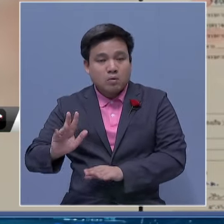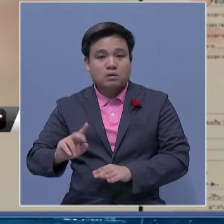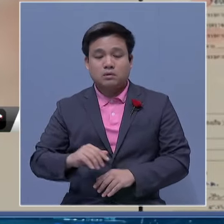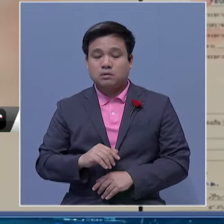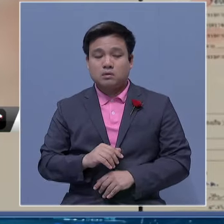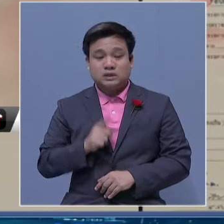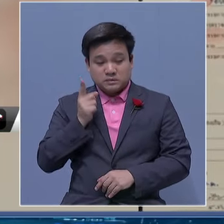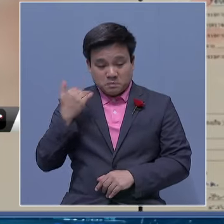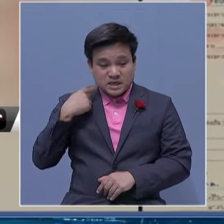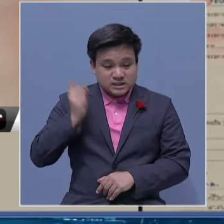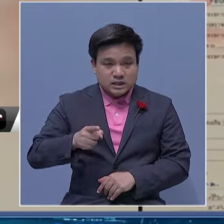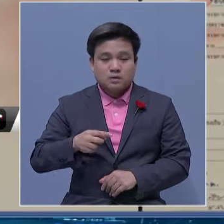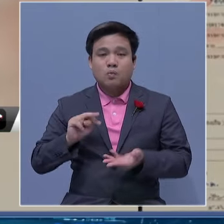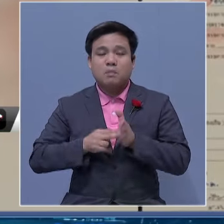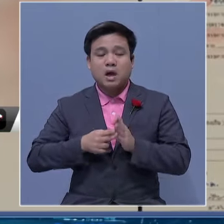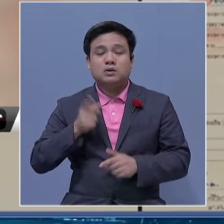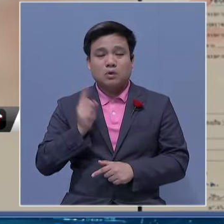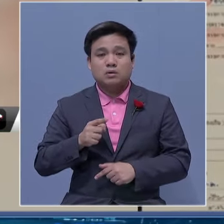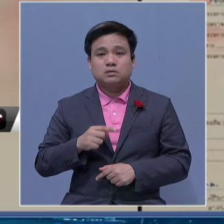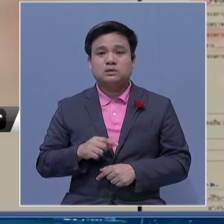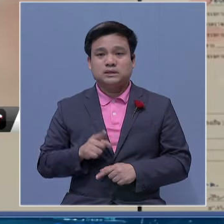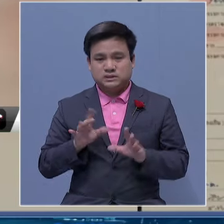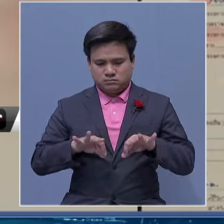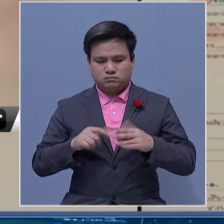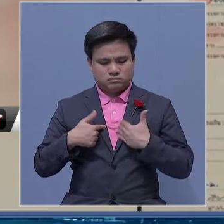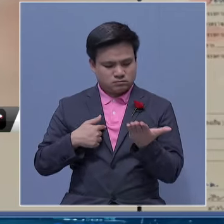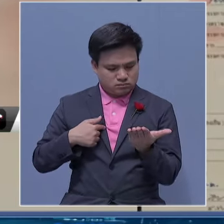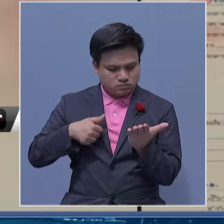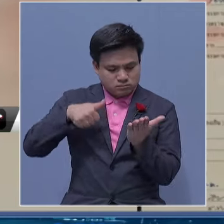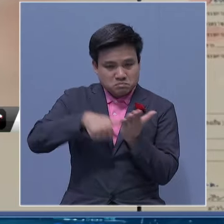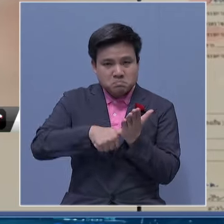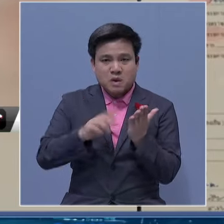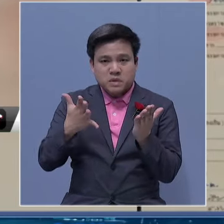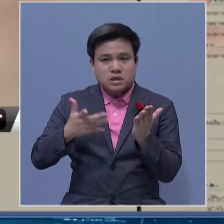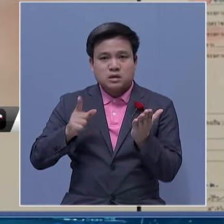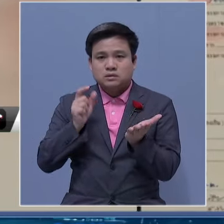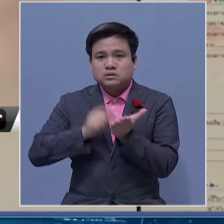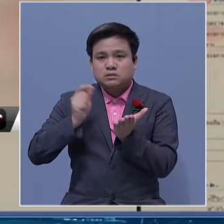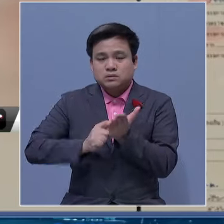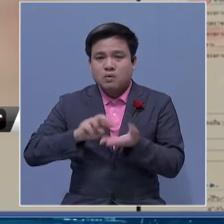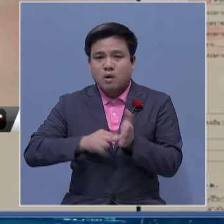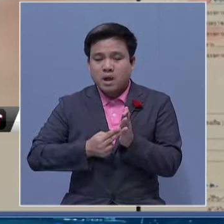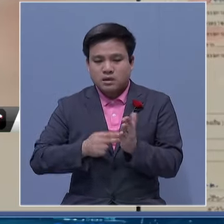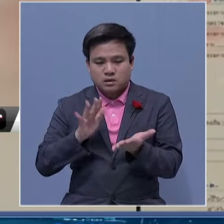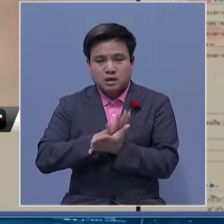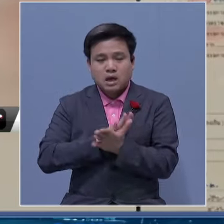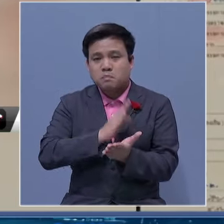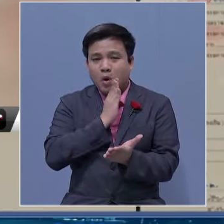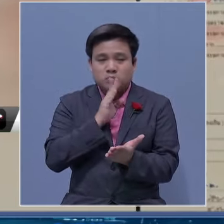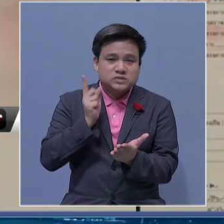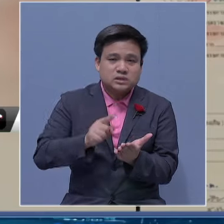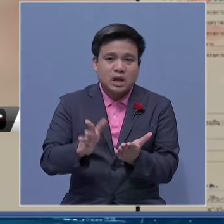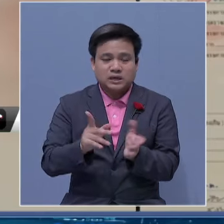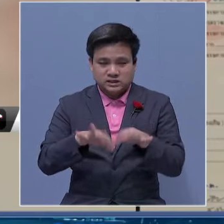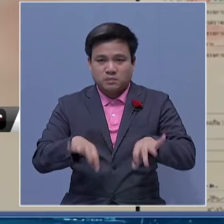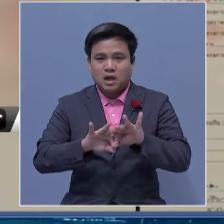ออกมาบอกว่าเอ๊ะของผมไม่มีนะอ้าลายนิ้วมือไม่มีนี่มีแต่ลายเซ็นแล้วแบบนี้ถือว่าเป็นการปลอมเอกสารหรือไม่เพราะฉะนั้นเรื่องนี้ต้อง